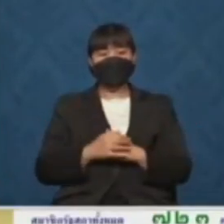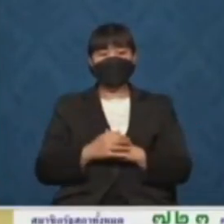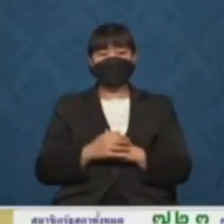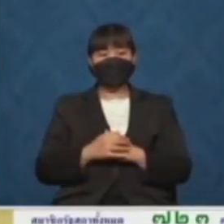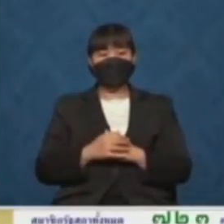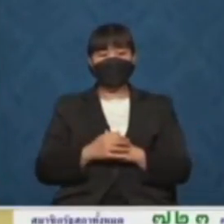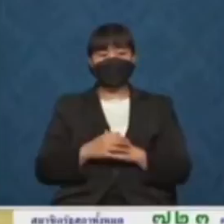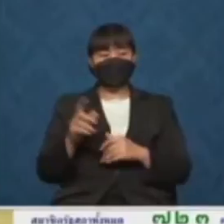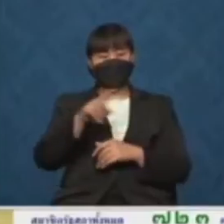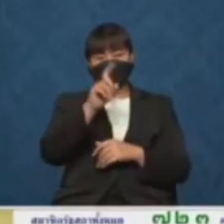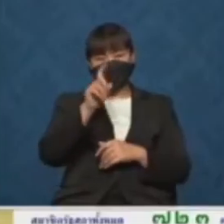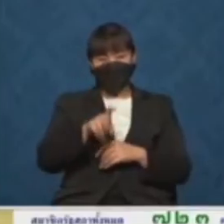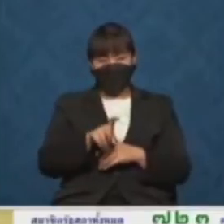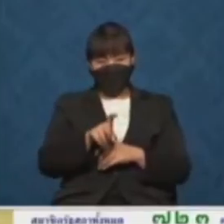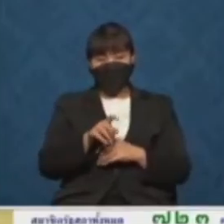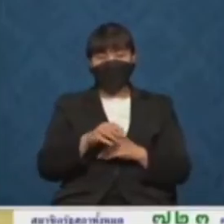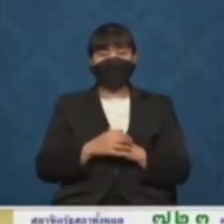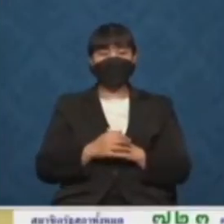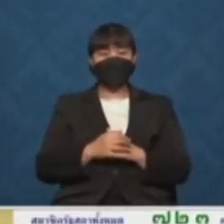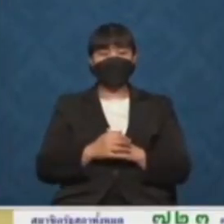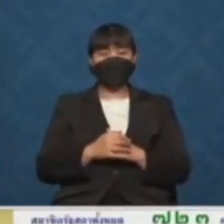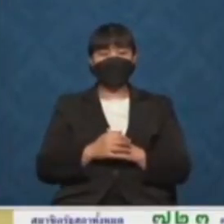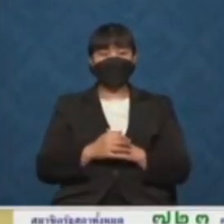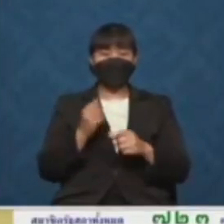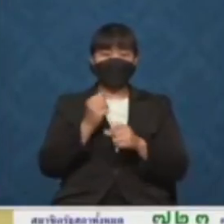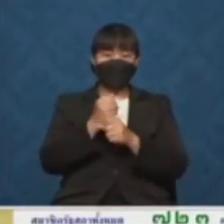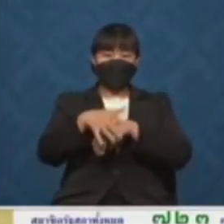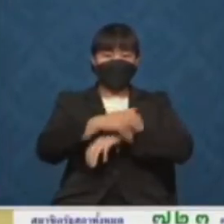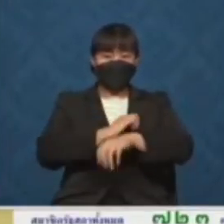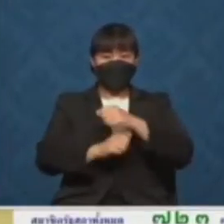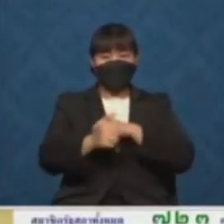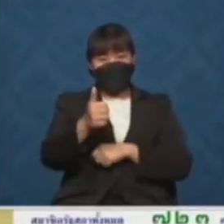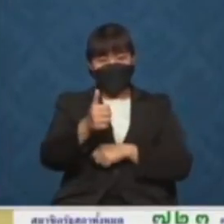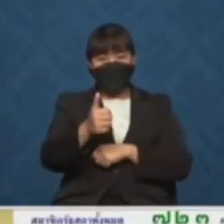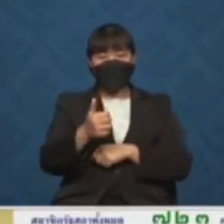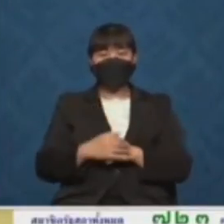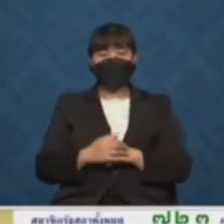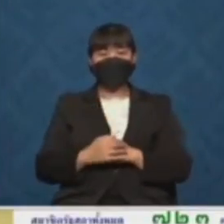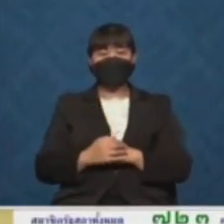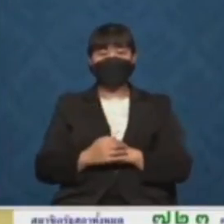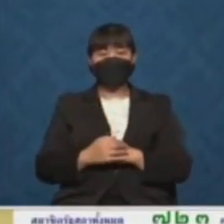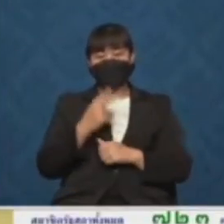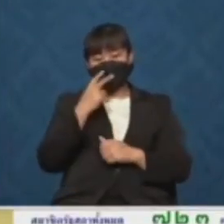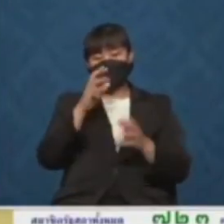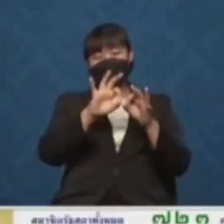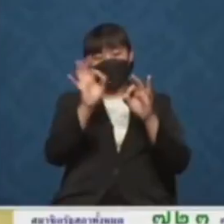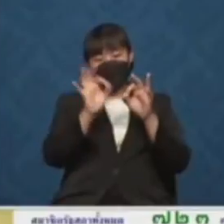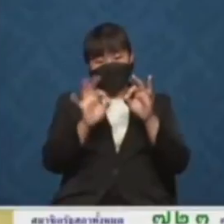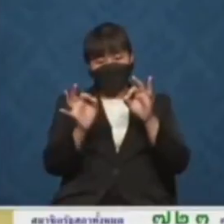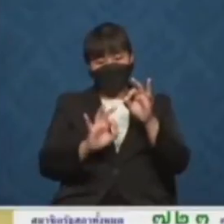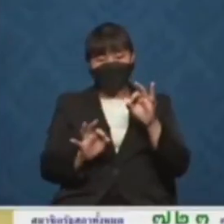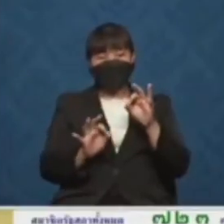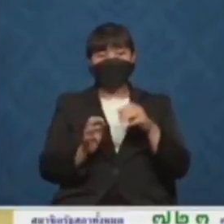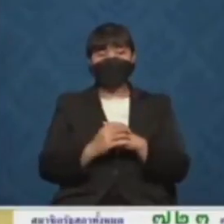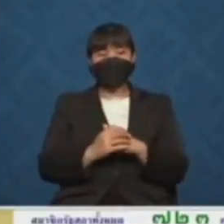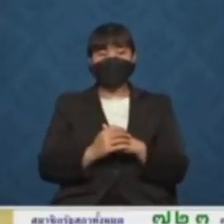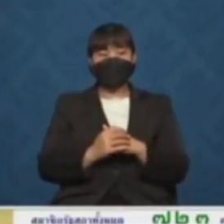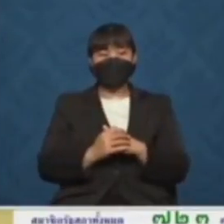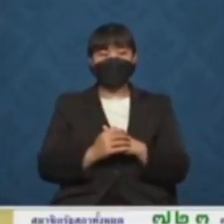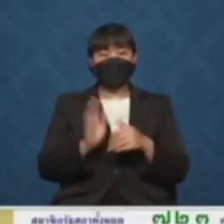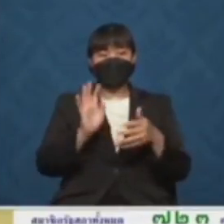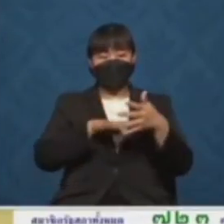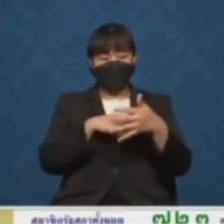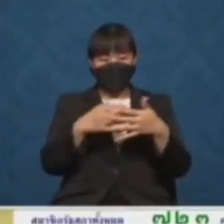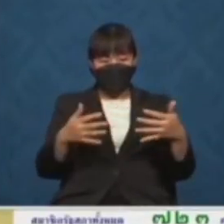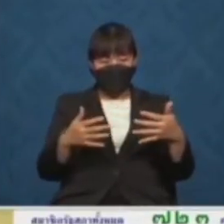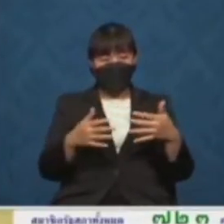มคำถามตามมาต่อถึงวามเป็รปธรรมถ้าท่านไปดูใเืหา ทจะพบว่า แผนและตัวชีวัตรทงแ